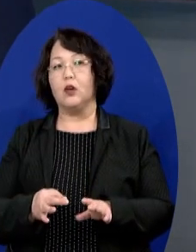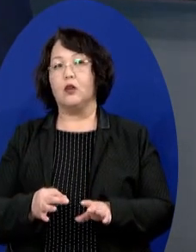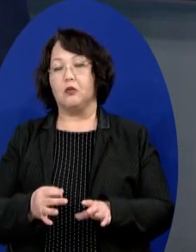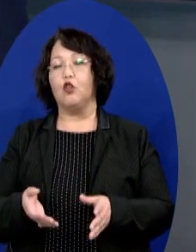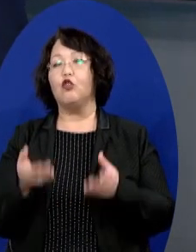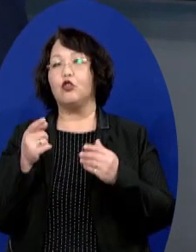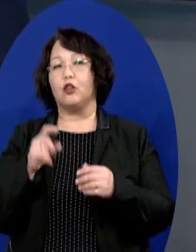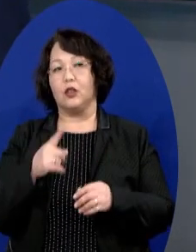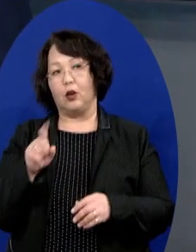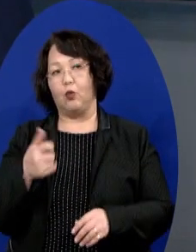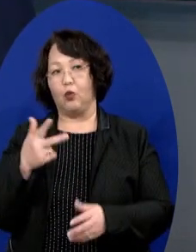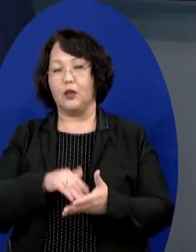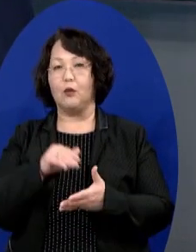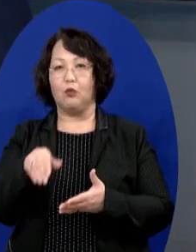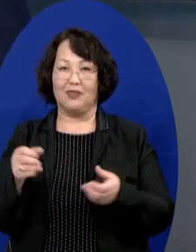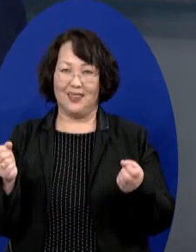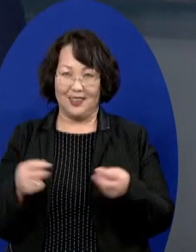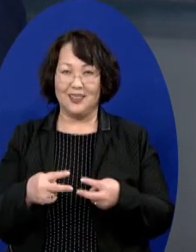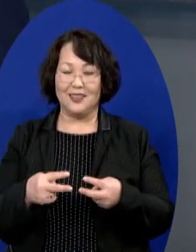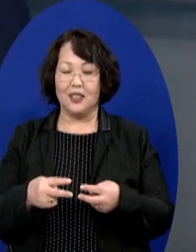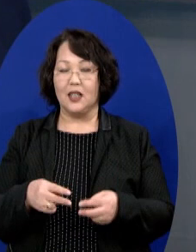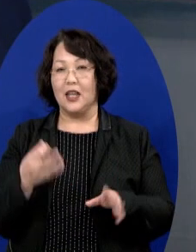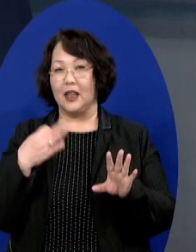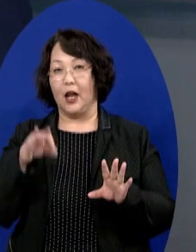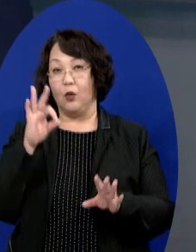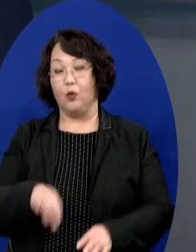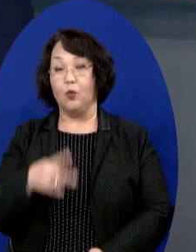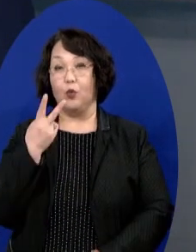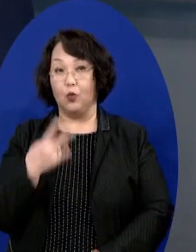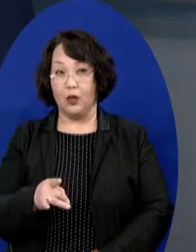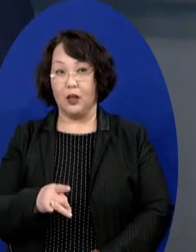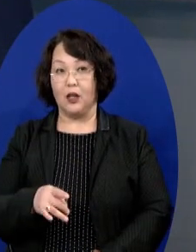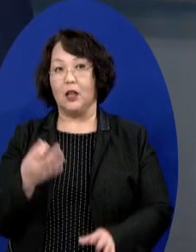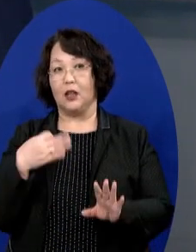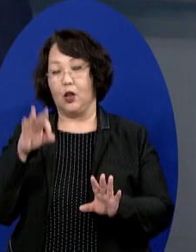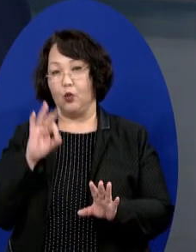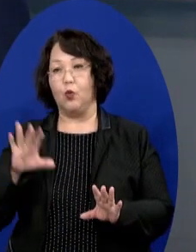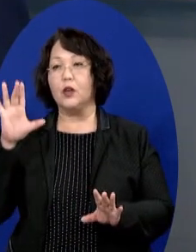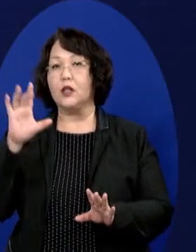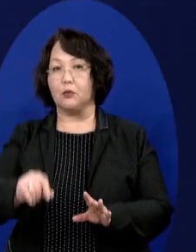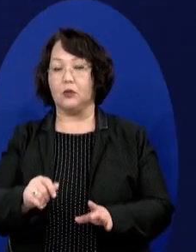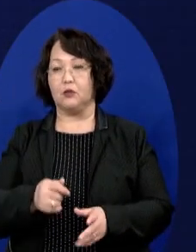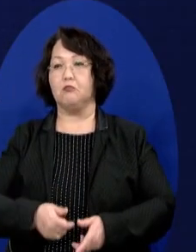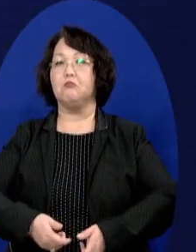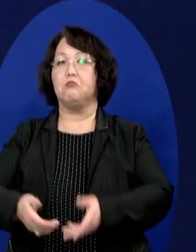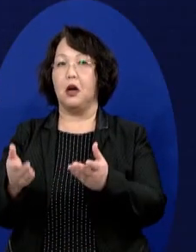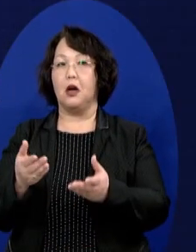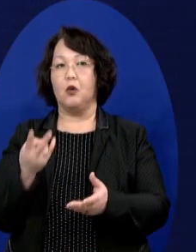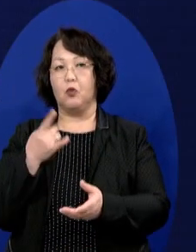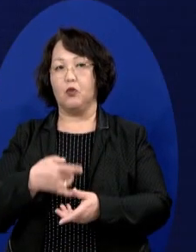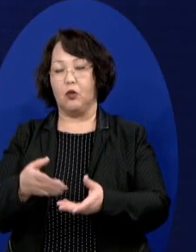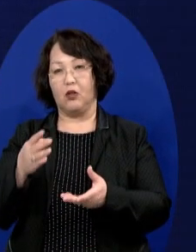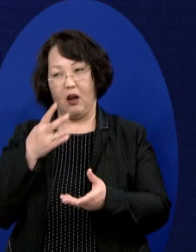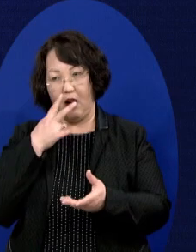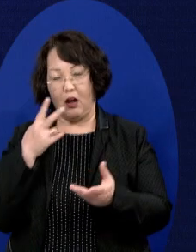одоо хөнгөлт үзүүлнэ гэсэн юм тоо үзүүлдэг. Энэ бол тийм учраас 80% үрийг одоо үрийг 80% хөнгөлтөө олгоно гэдэг бол тодорхой хэмжээний хязгаартаа олгох юм